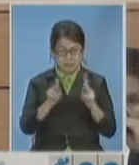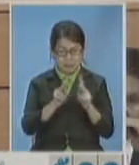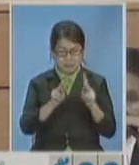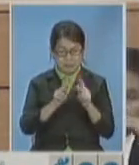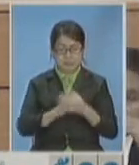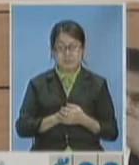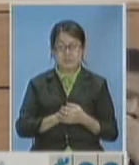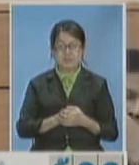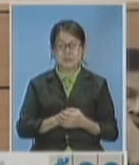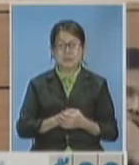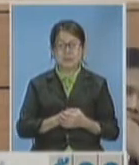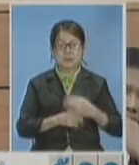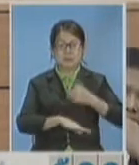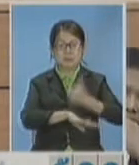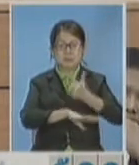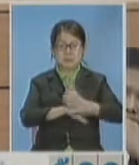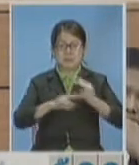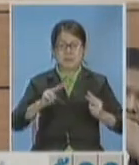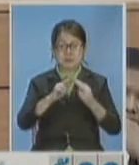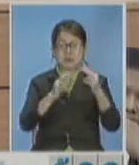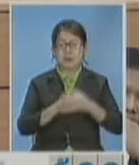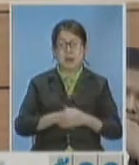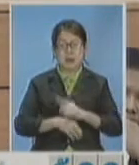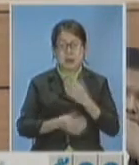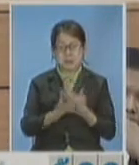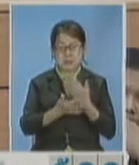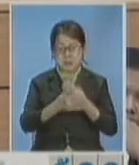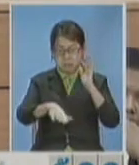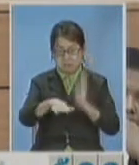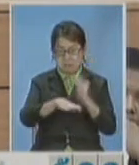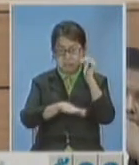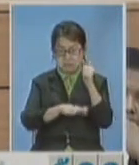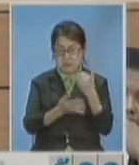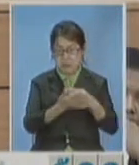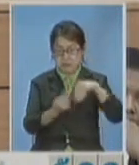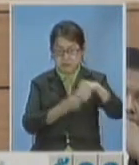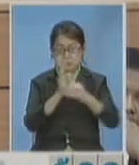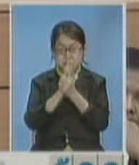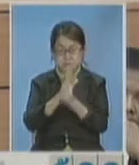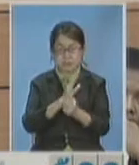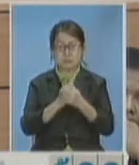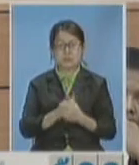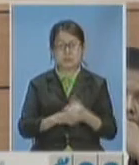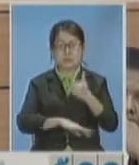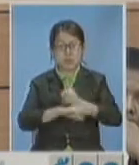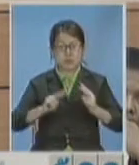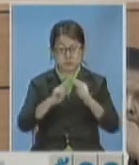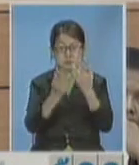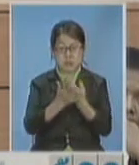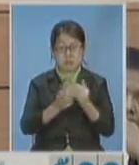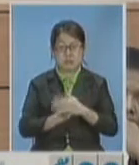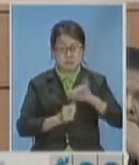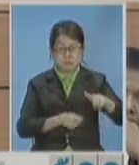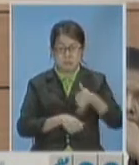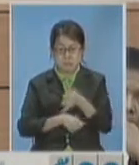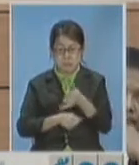งบประมาณท่านกิติรัตน์ณ อนองซึ่งเป็นมือเศรษฐกิจเป็นรัฐมนตรีว่าการกระทรวงการคลังมาพิจารณ